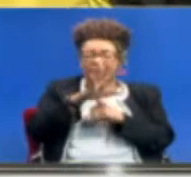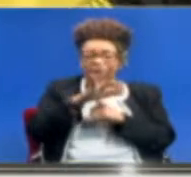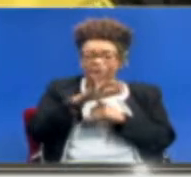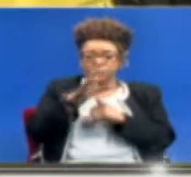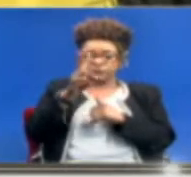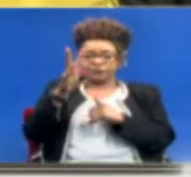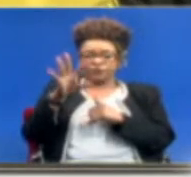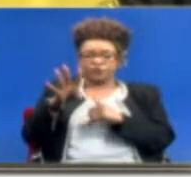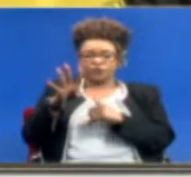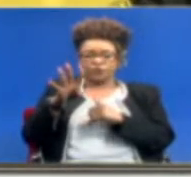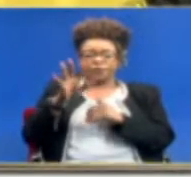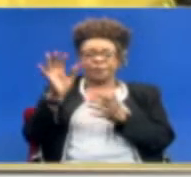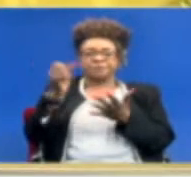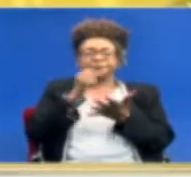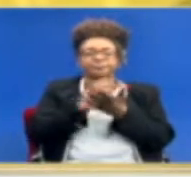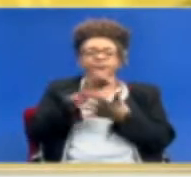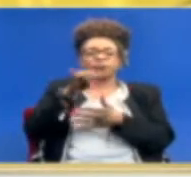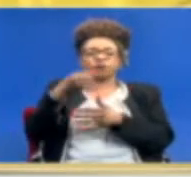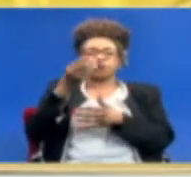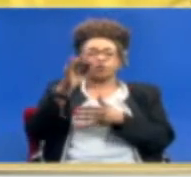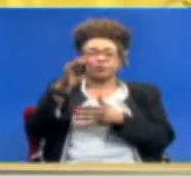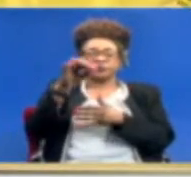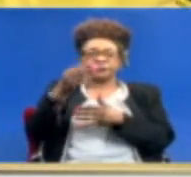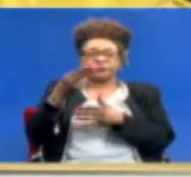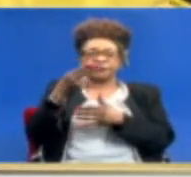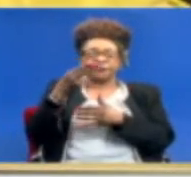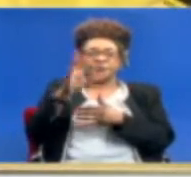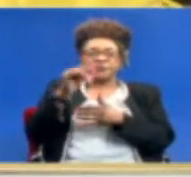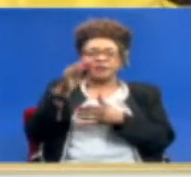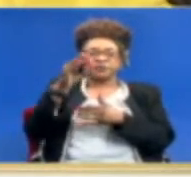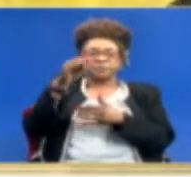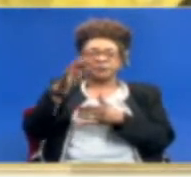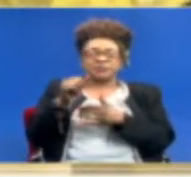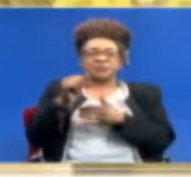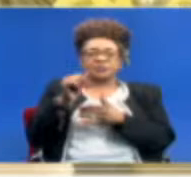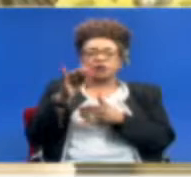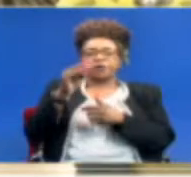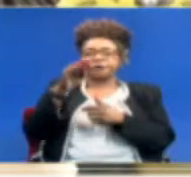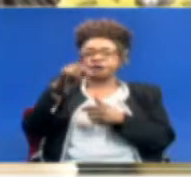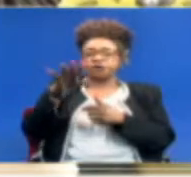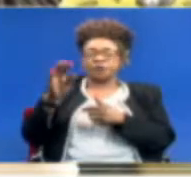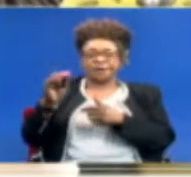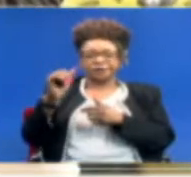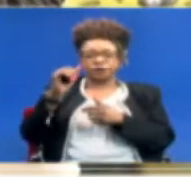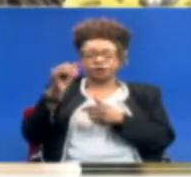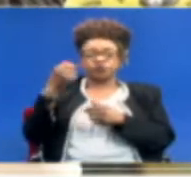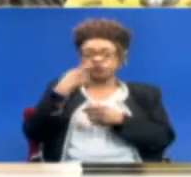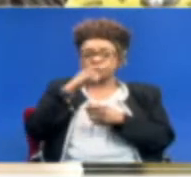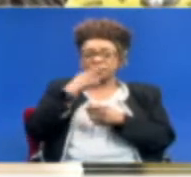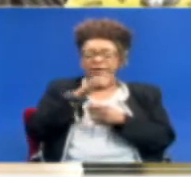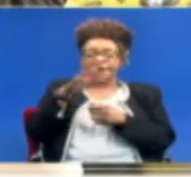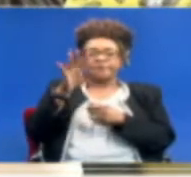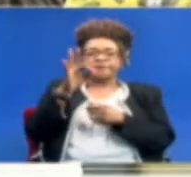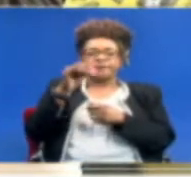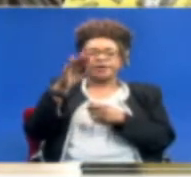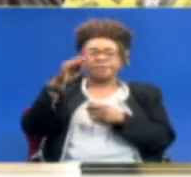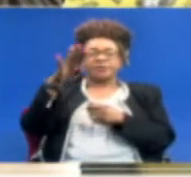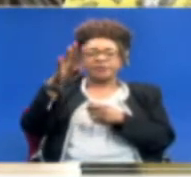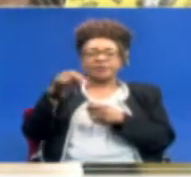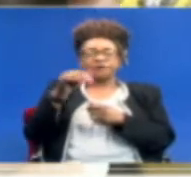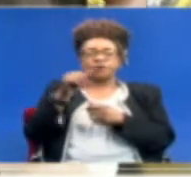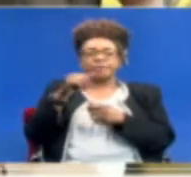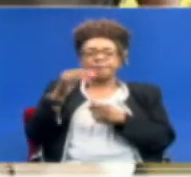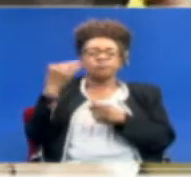2023 na 2024. Waliosajiliwa ni Joseph Mwangi na James Kibande, wote kutoka Nzoi ya Sugar, Fabian Adikinyi kutoka Muranga